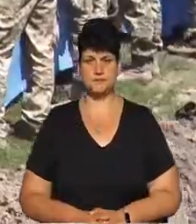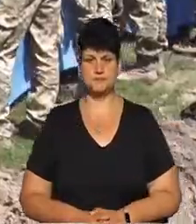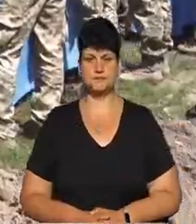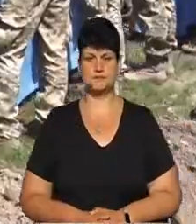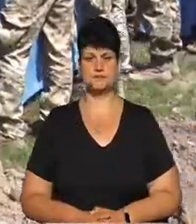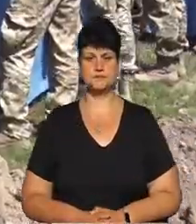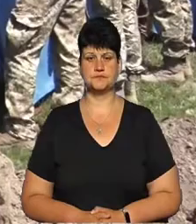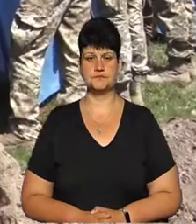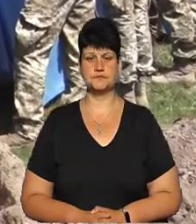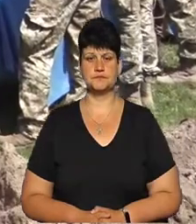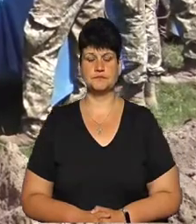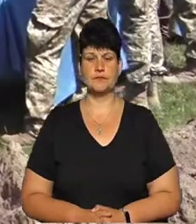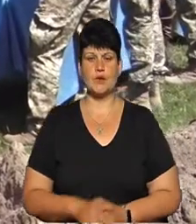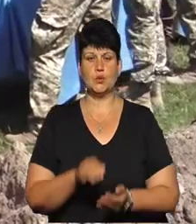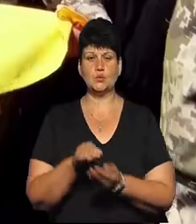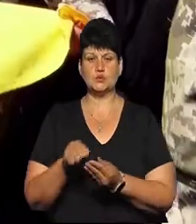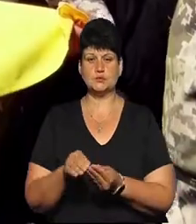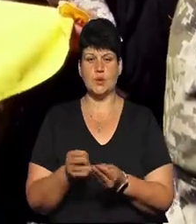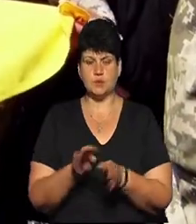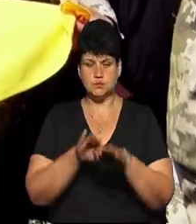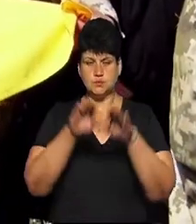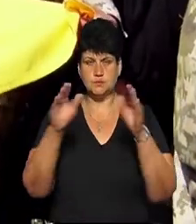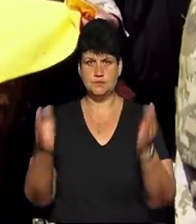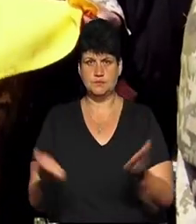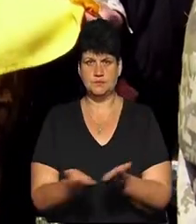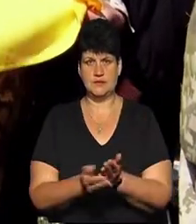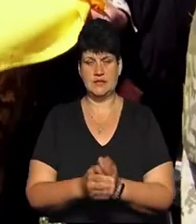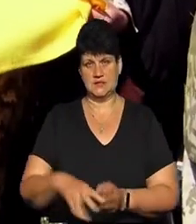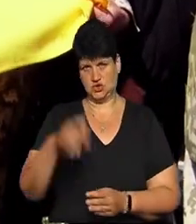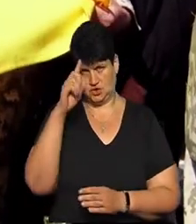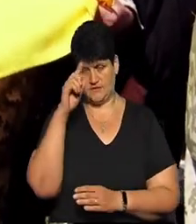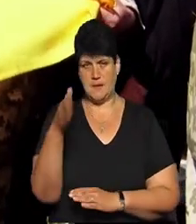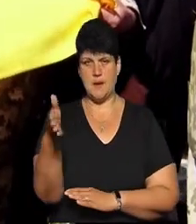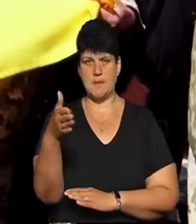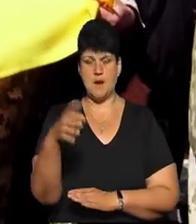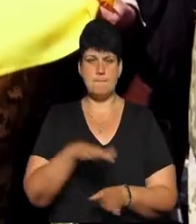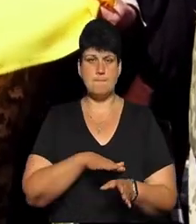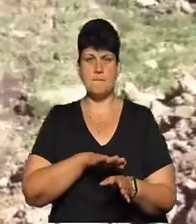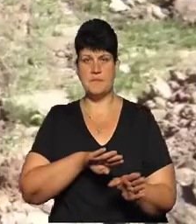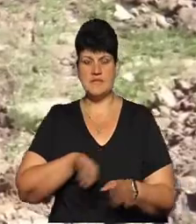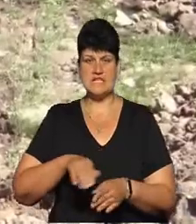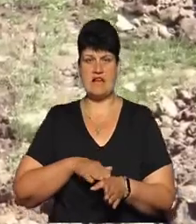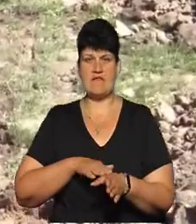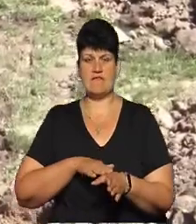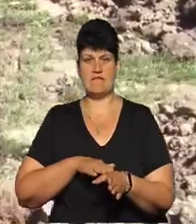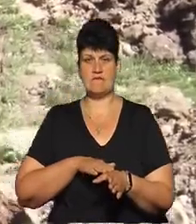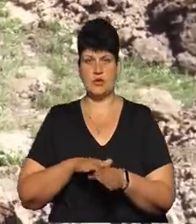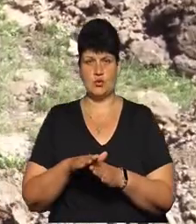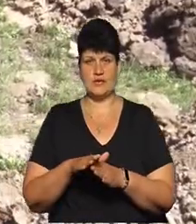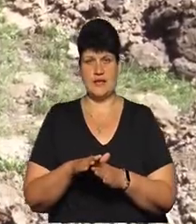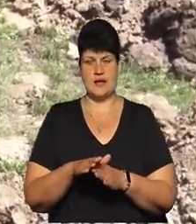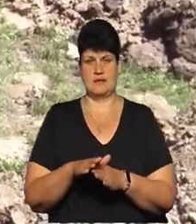Труни бійців огорнули державними прапорами. Після виконання гімну України їх передали рідним бійців.